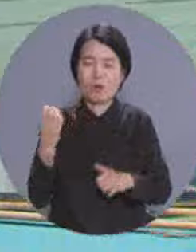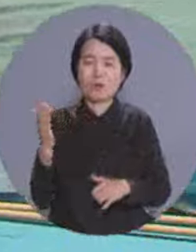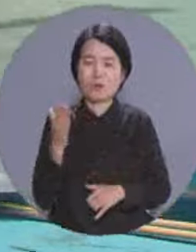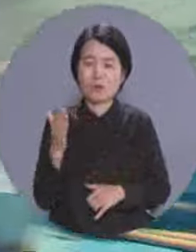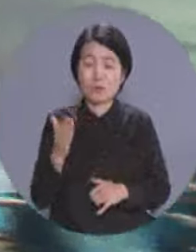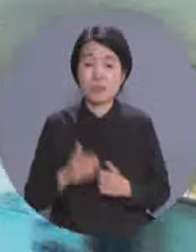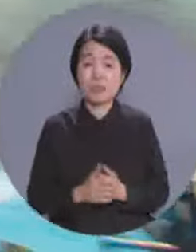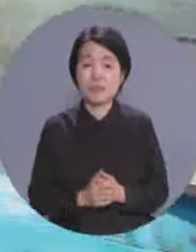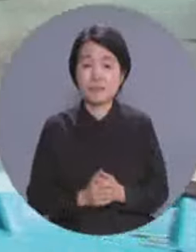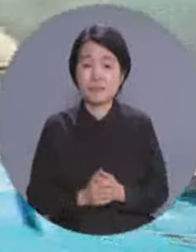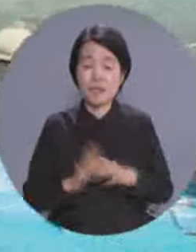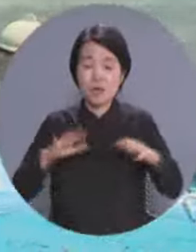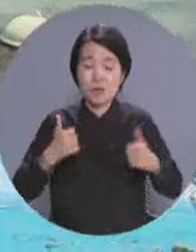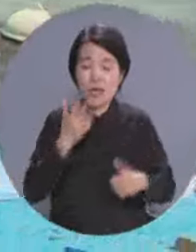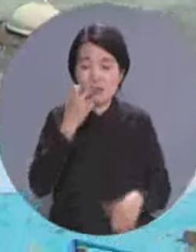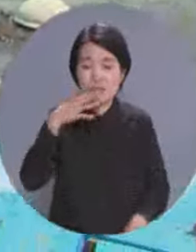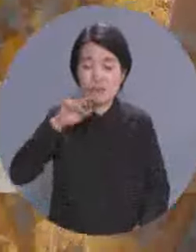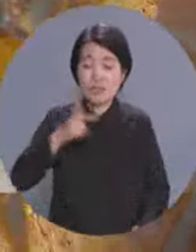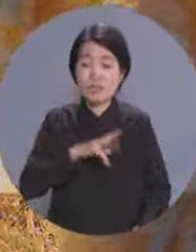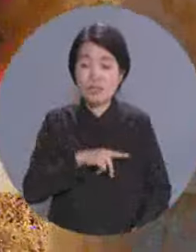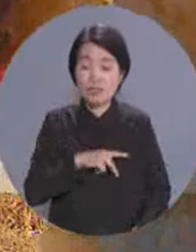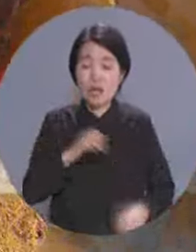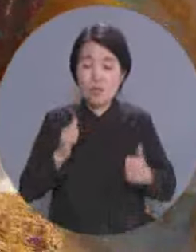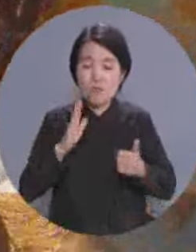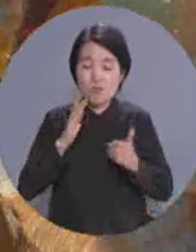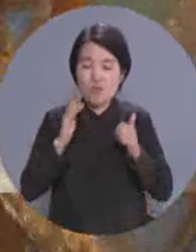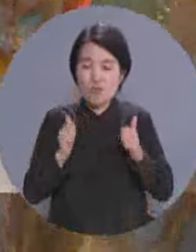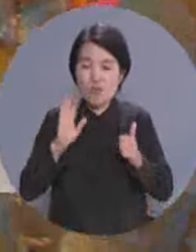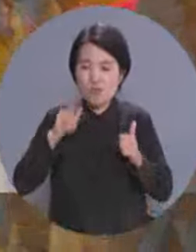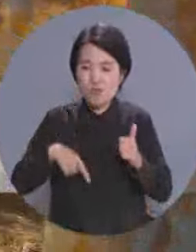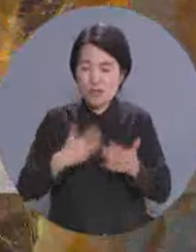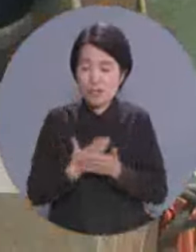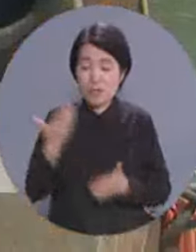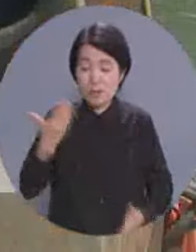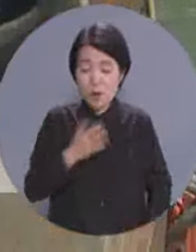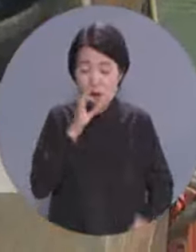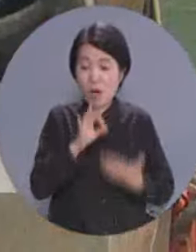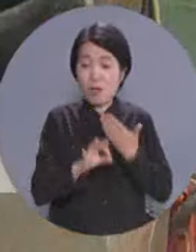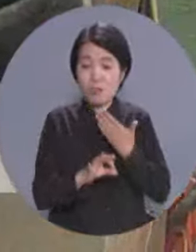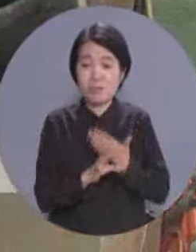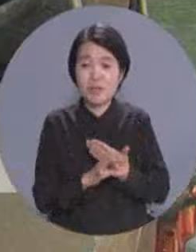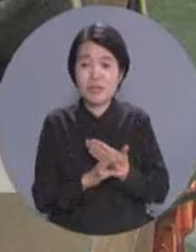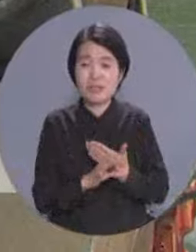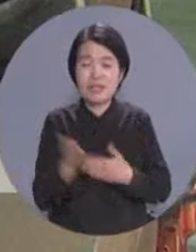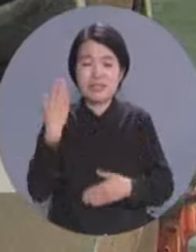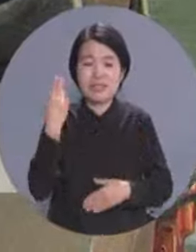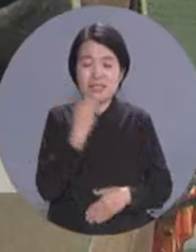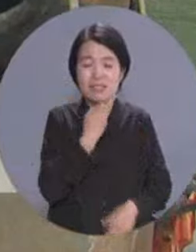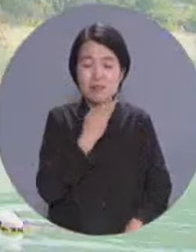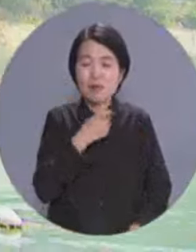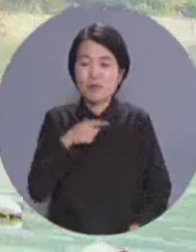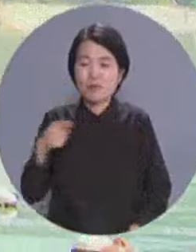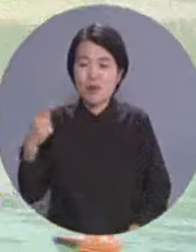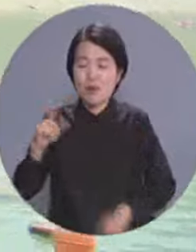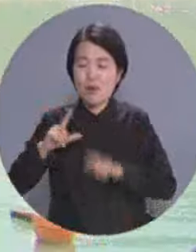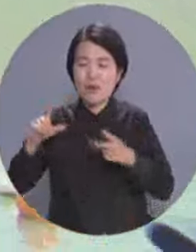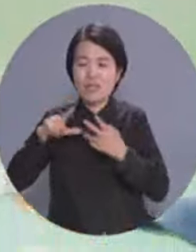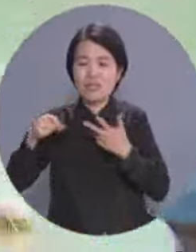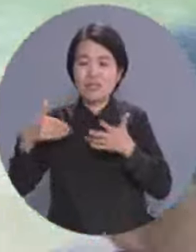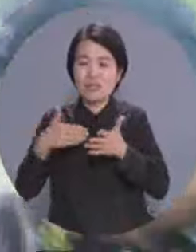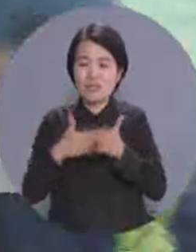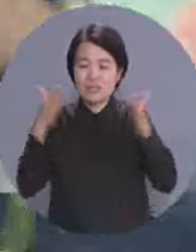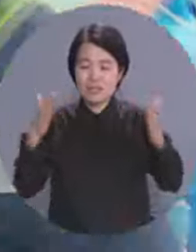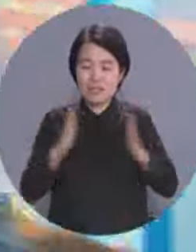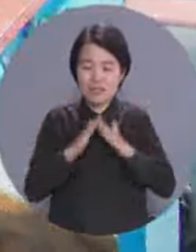나타났습니다 국회 최춘식 의원이 법무부에서 제출받은 자료에 따르면 지난 2018년부터 올해 7월까지